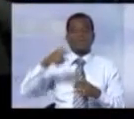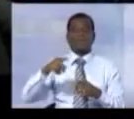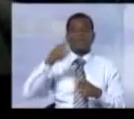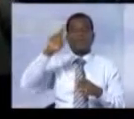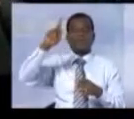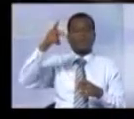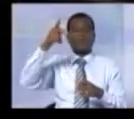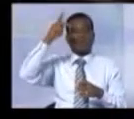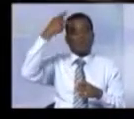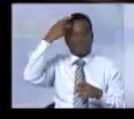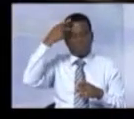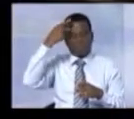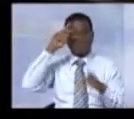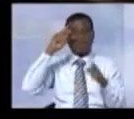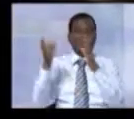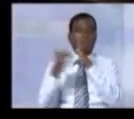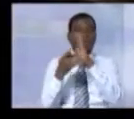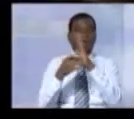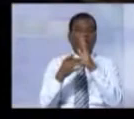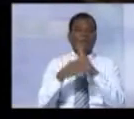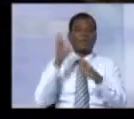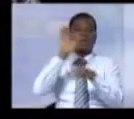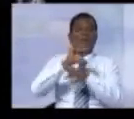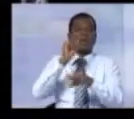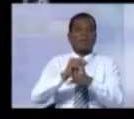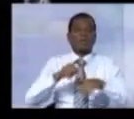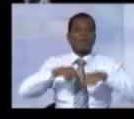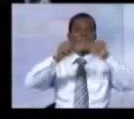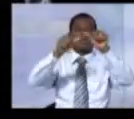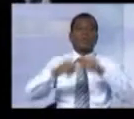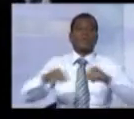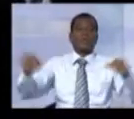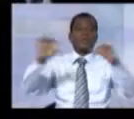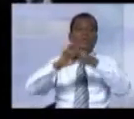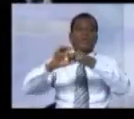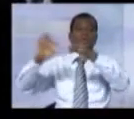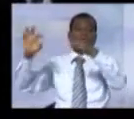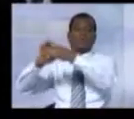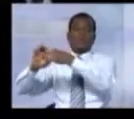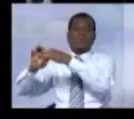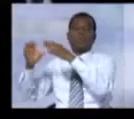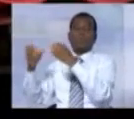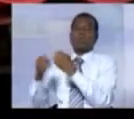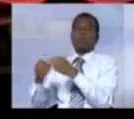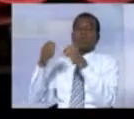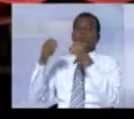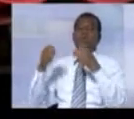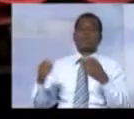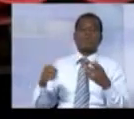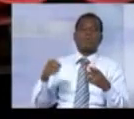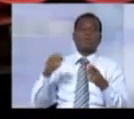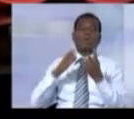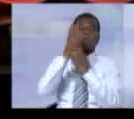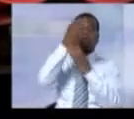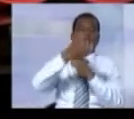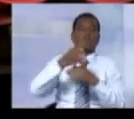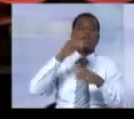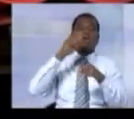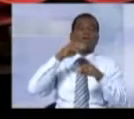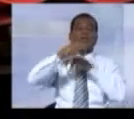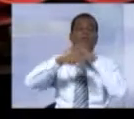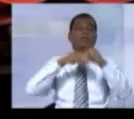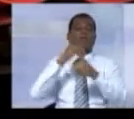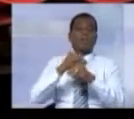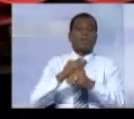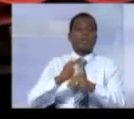d'accès à la technologie au plus grand nombre la Côte d'Ivoire continue de nouer des partenariats stratégiques à travers le monde la visite de Bruno